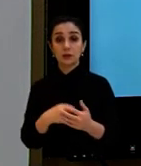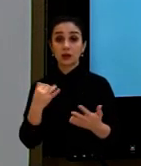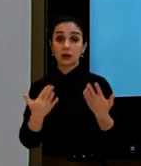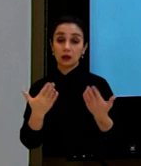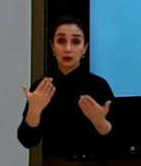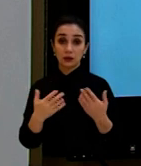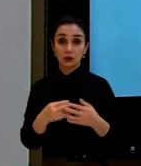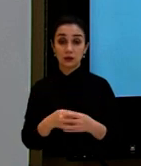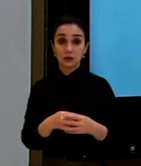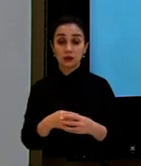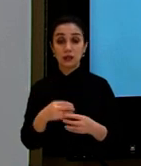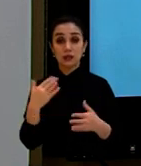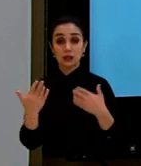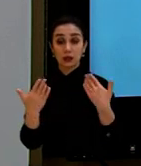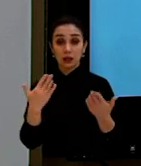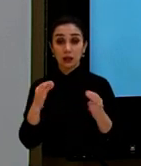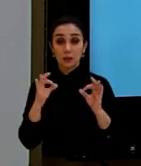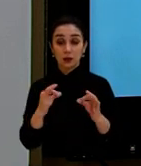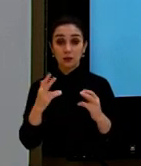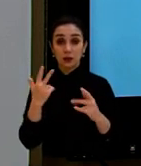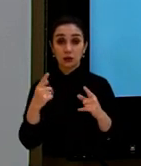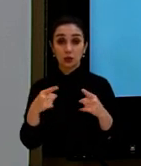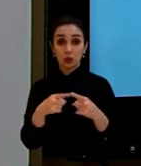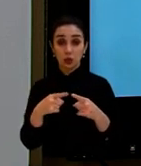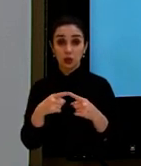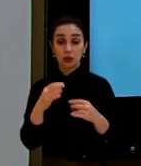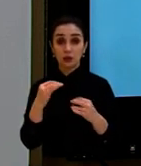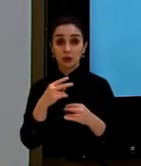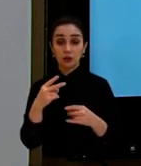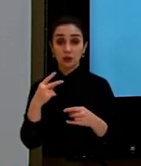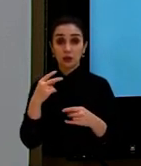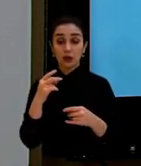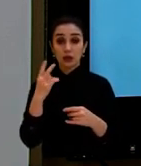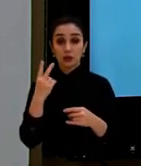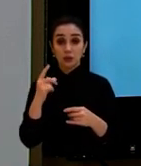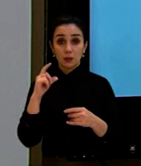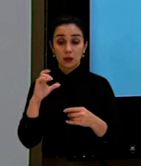Или сторона правильного треугольника равно 2